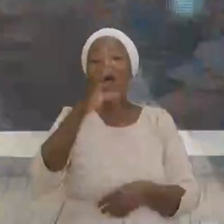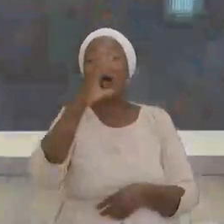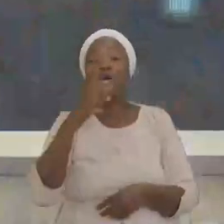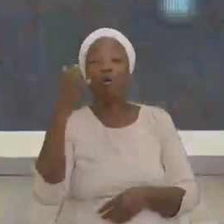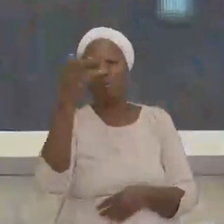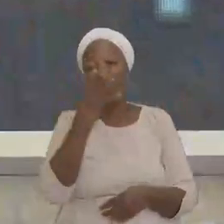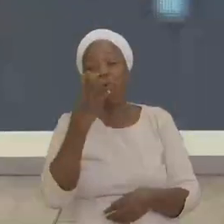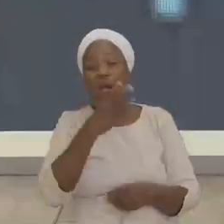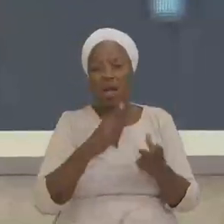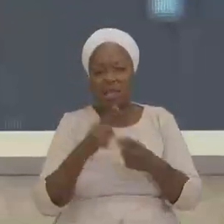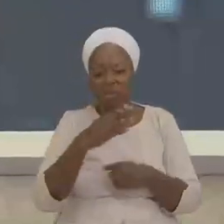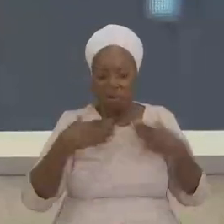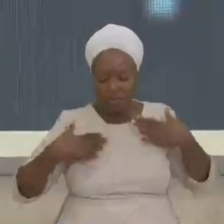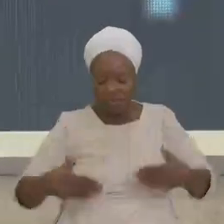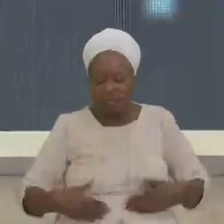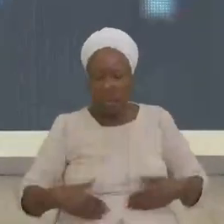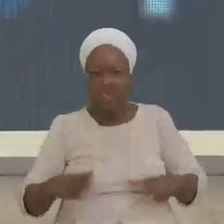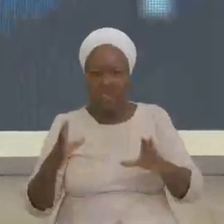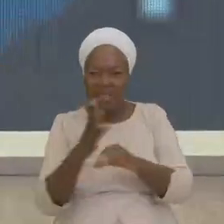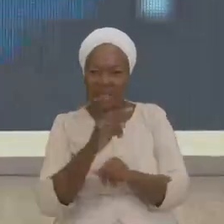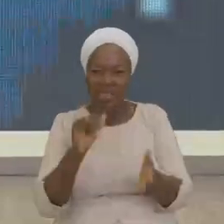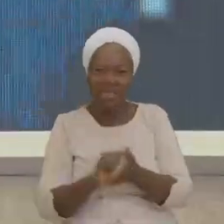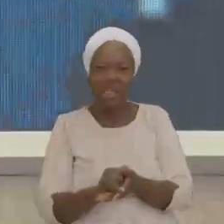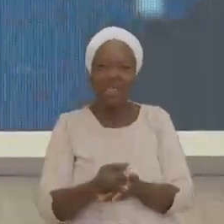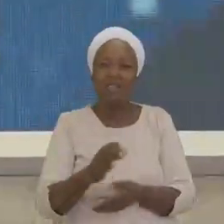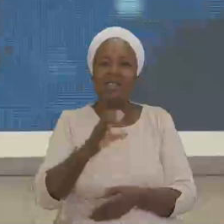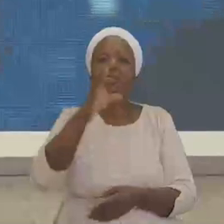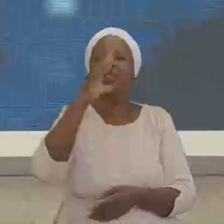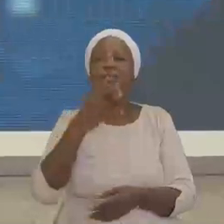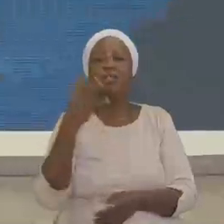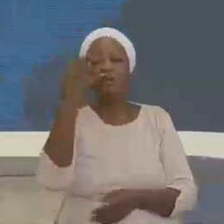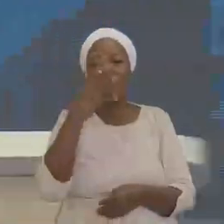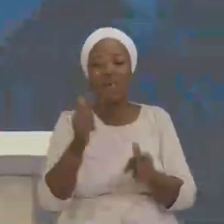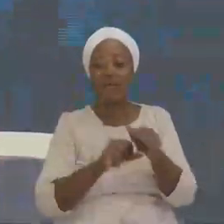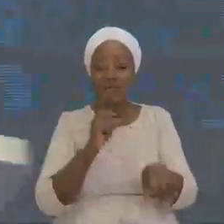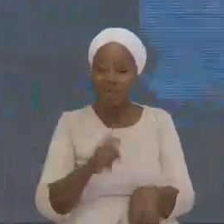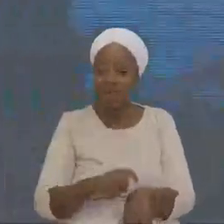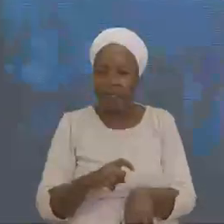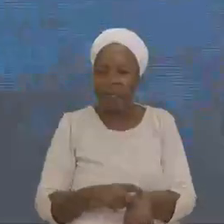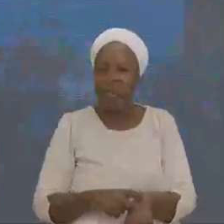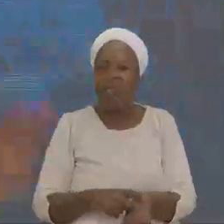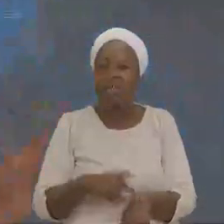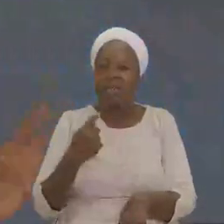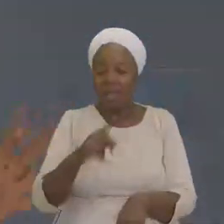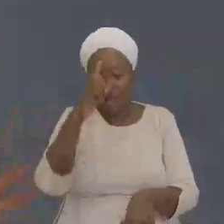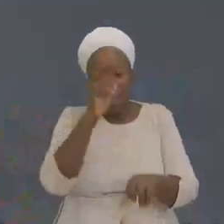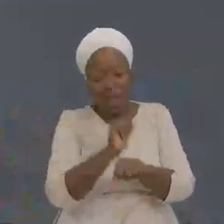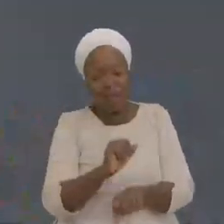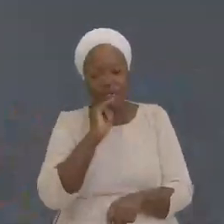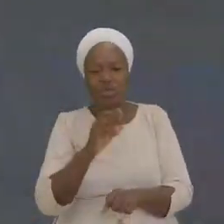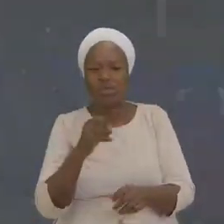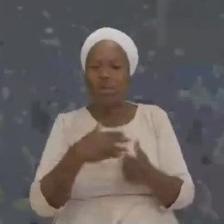Lorsque tu es habitué à l'alcool et ton organisme prend l'alcool à tout moment,